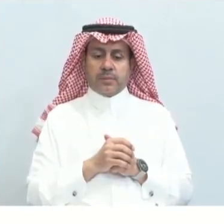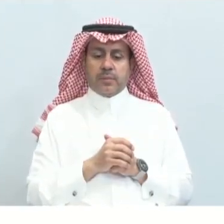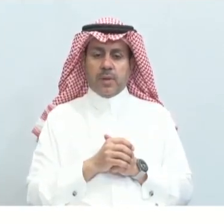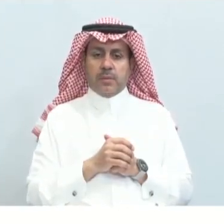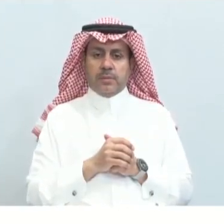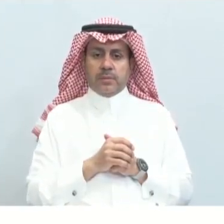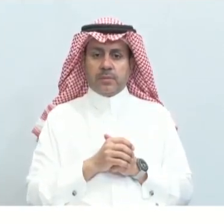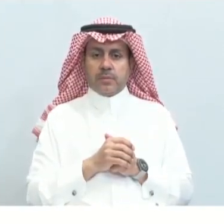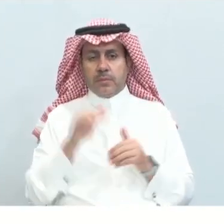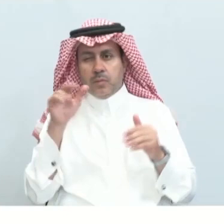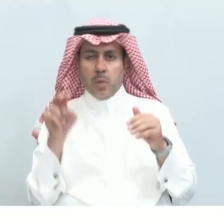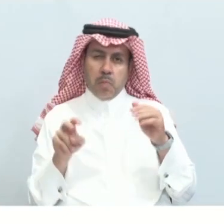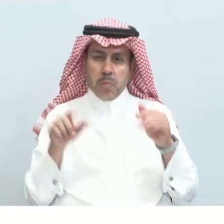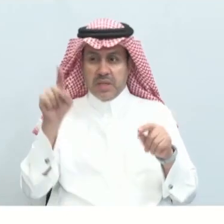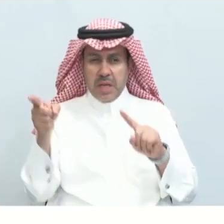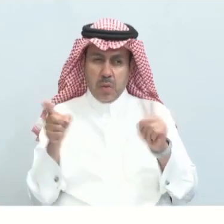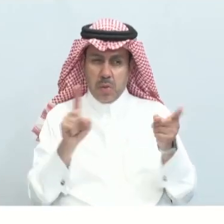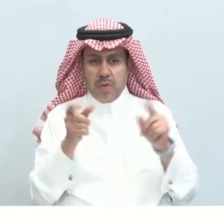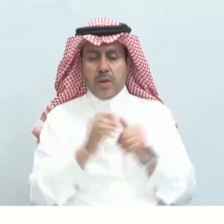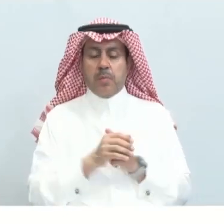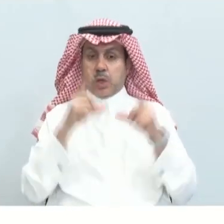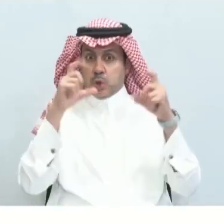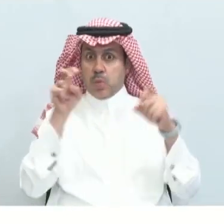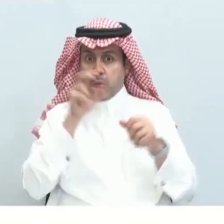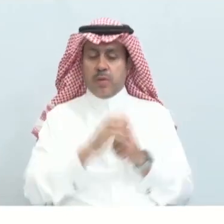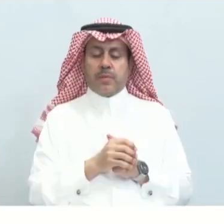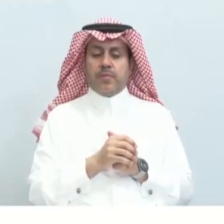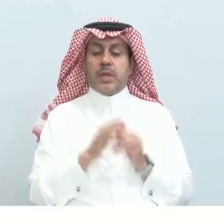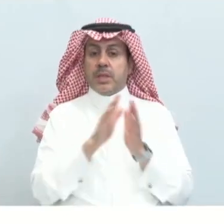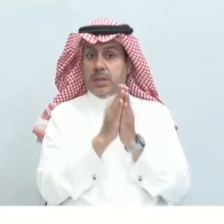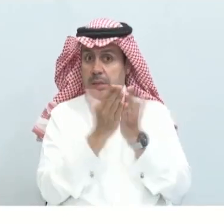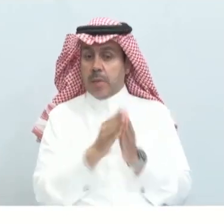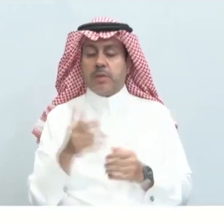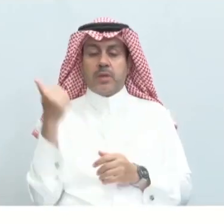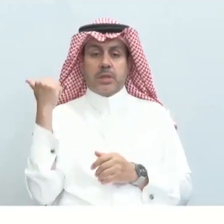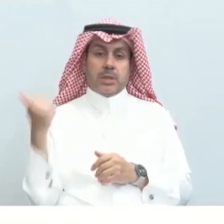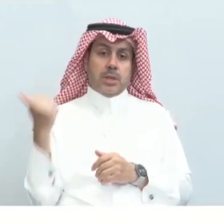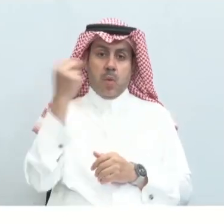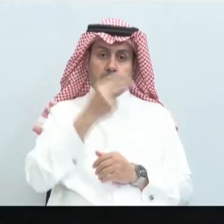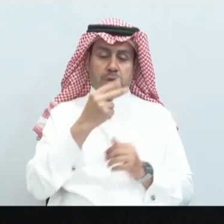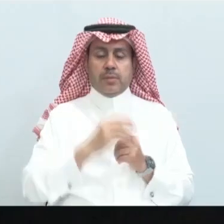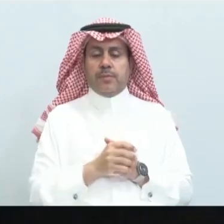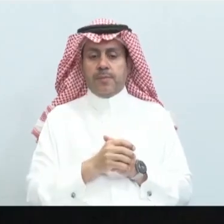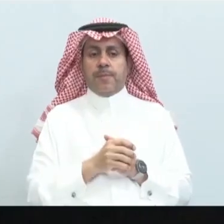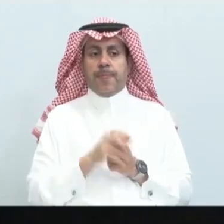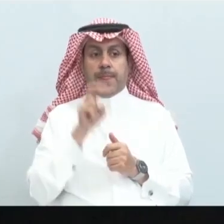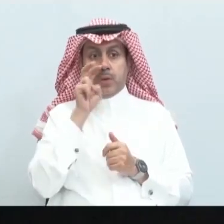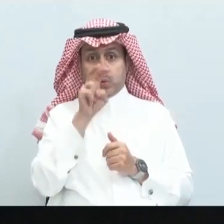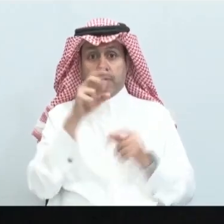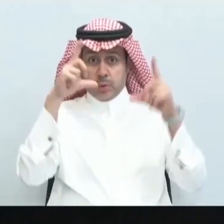يميز الطالب بين الصور المعروضه صفحه 26 سنعرض بعض الصور ونقارن بينها